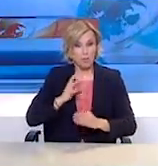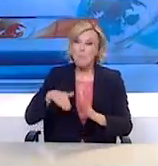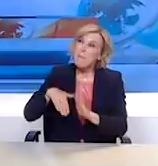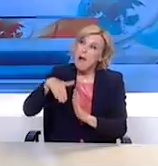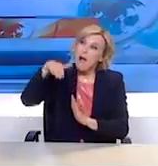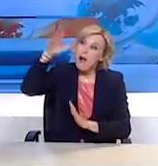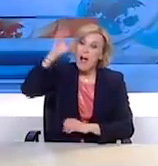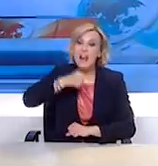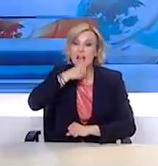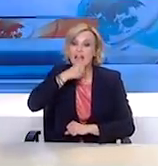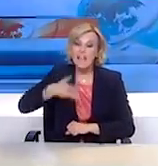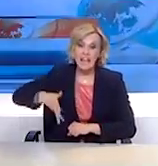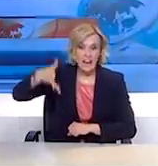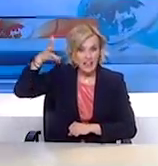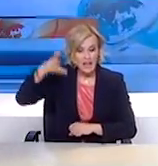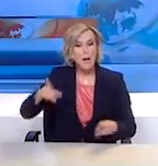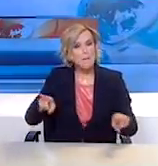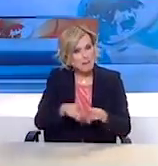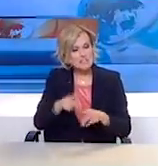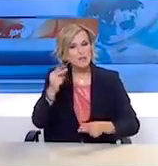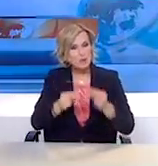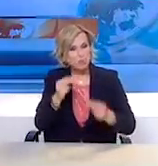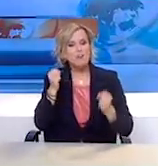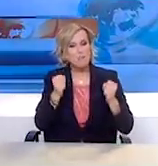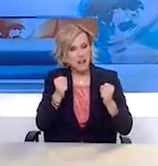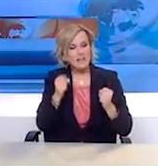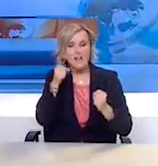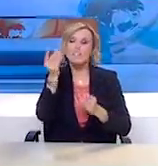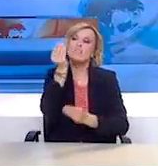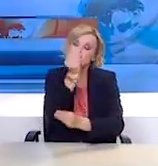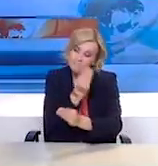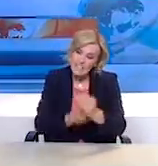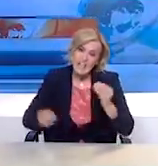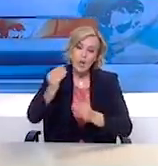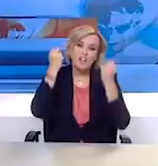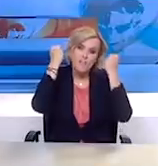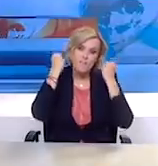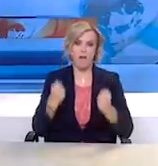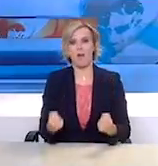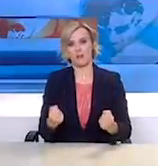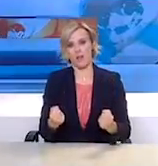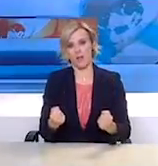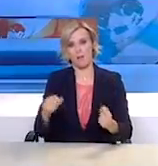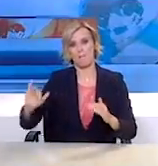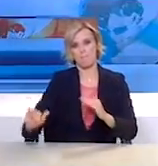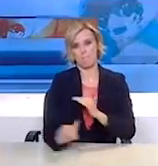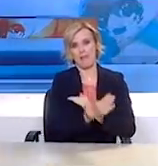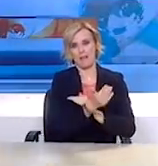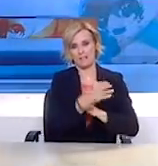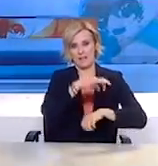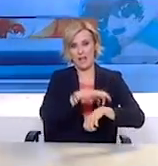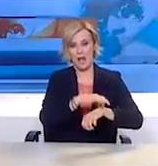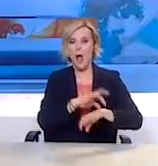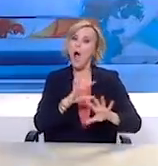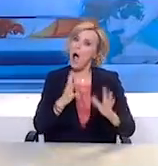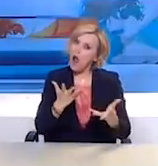κινδύνου συνοδά νοσήματα νοσούν βαρύτερα και έχουν περισσότερη πιθανότητα να κάνουν συμπτώματα. Αλλά επίσης ξέρουμε ότι κάποιοι